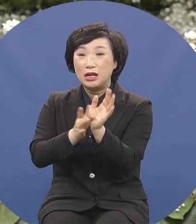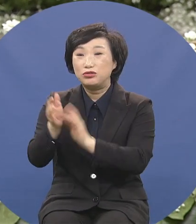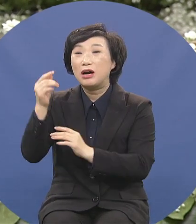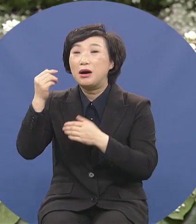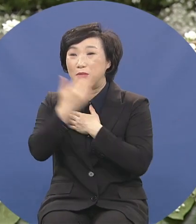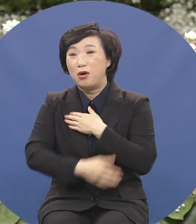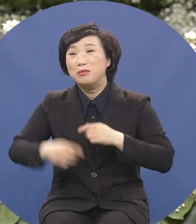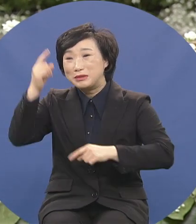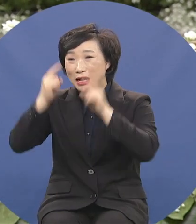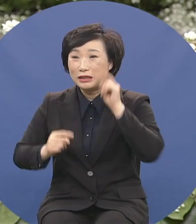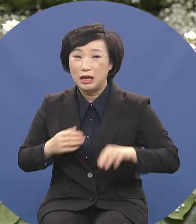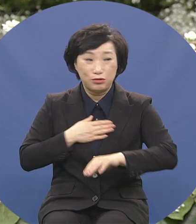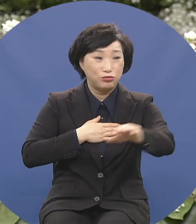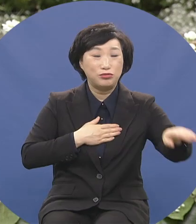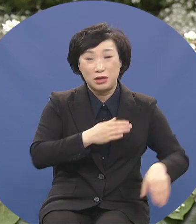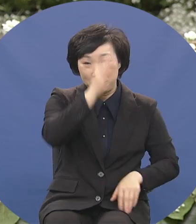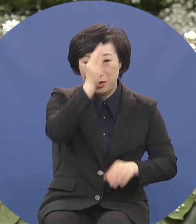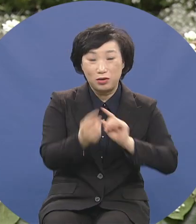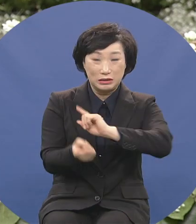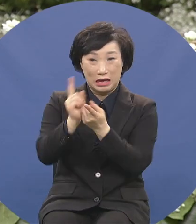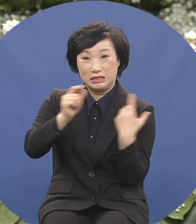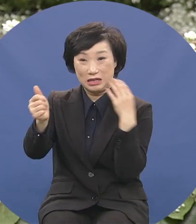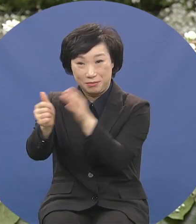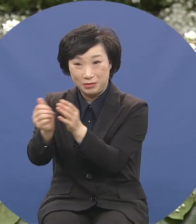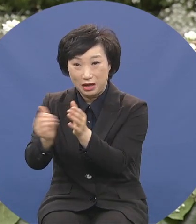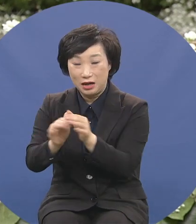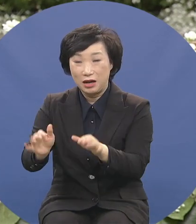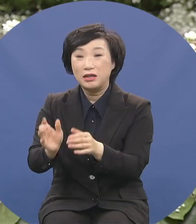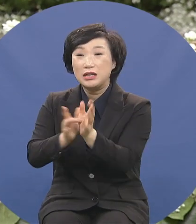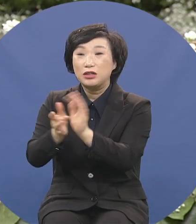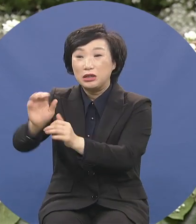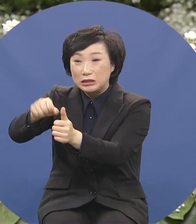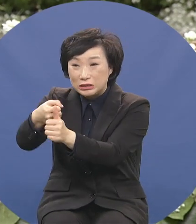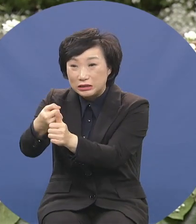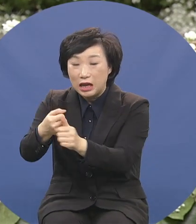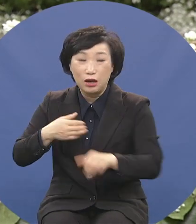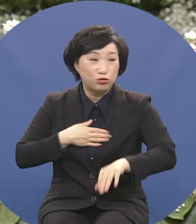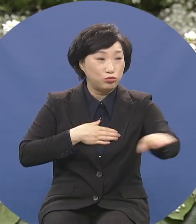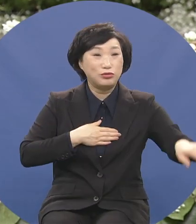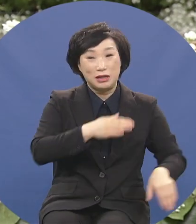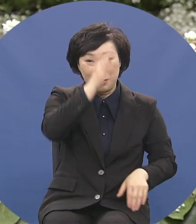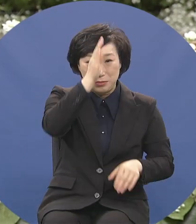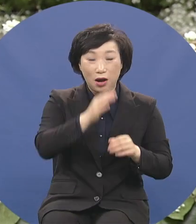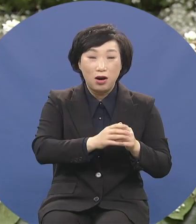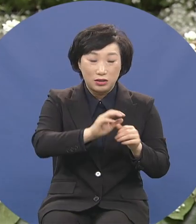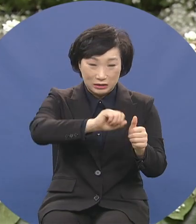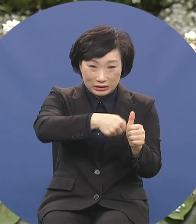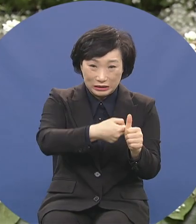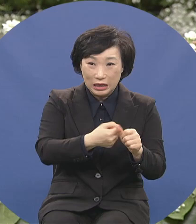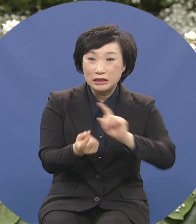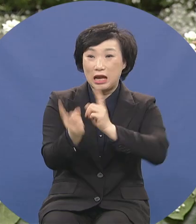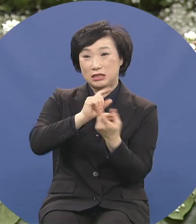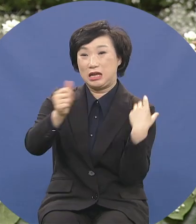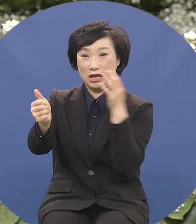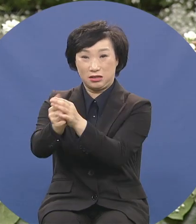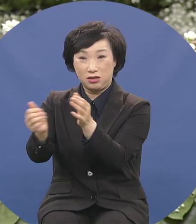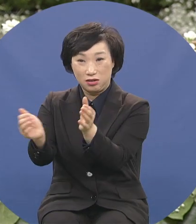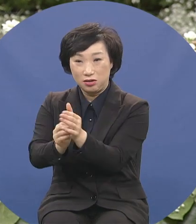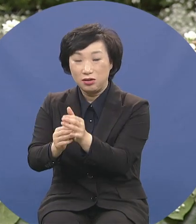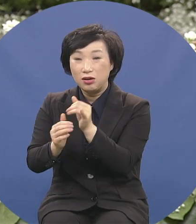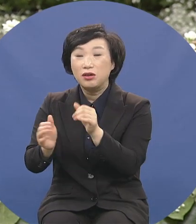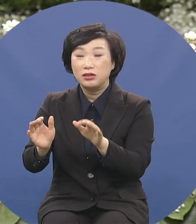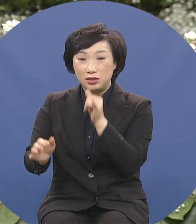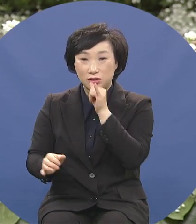우리 질병을 담당하고 그가 징계받아서 우리의 징계를 해결하고